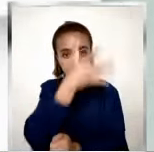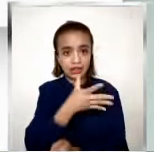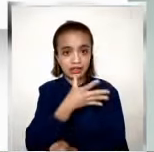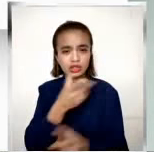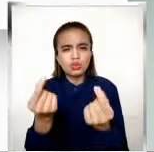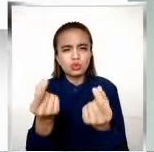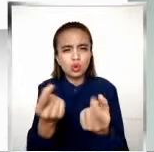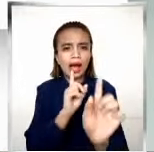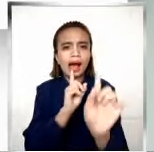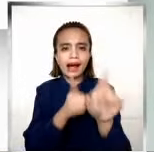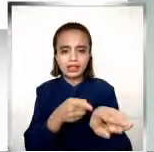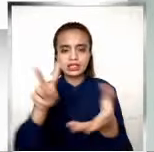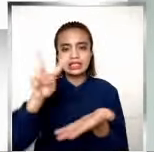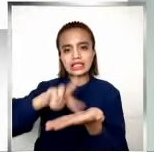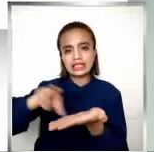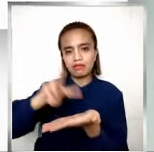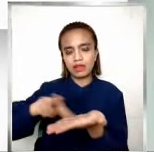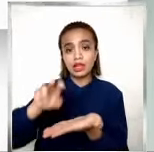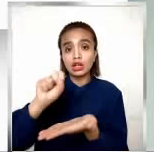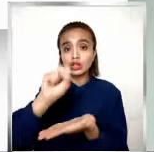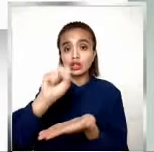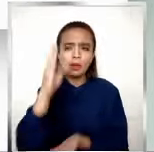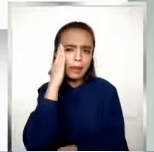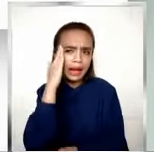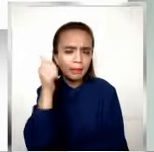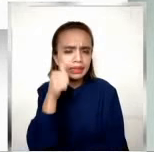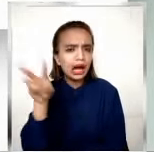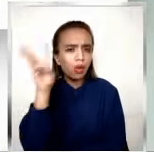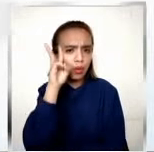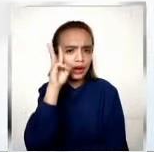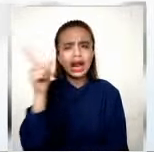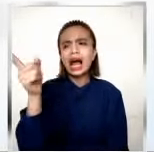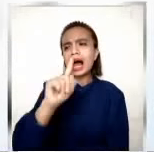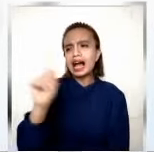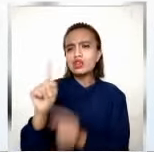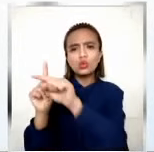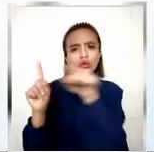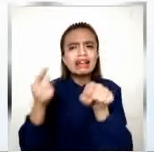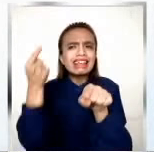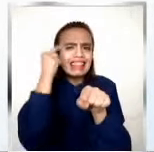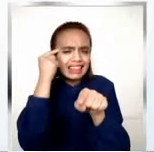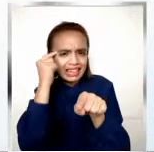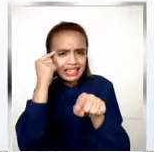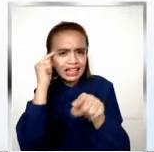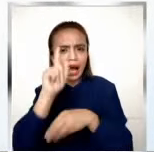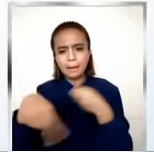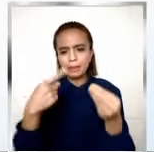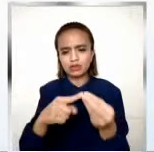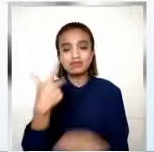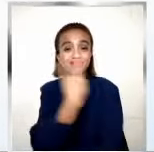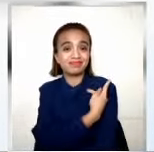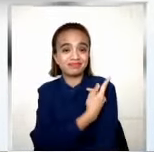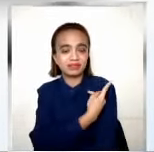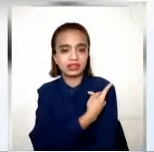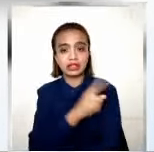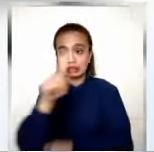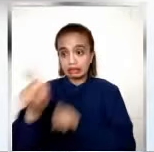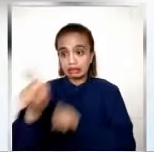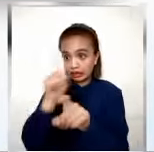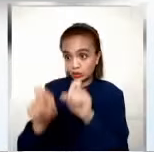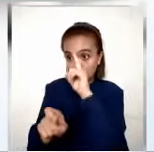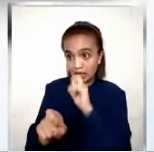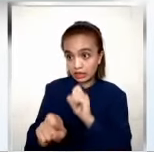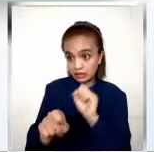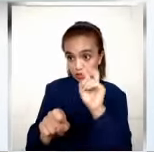ang pananaw nila sa pagbabakuna contra COVID-19 sa nasabing mga edad. Tinatanong ang mga edad 12 to 17 years old, magpapabakuna ba